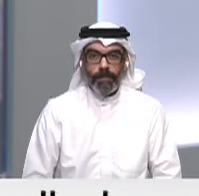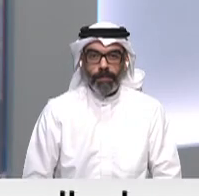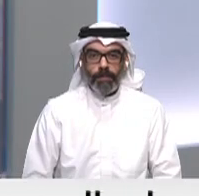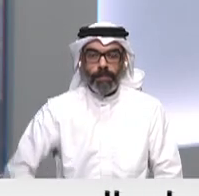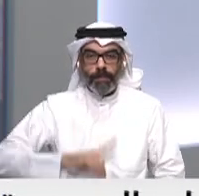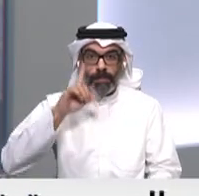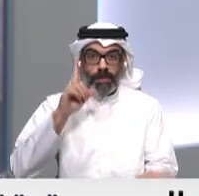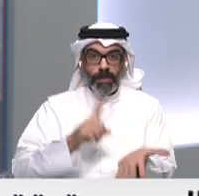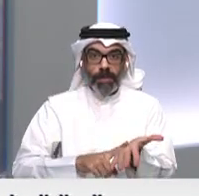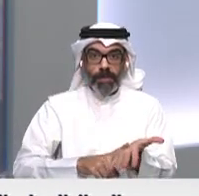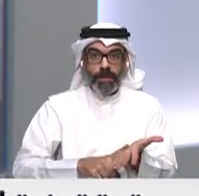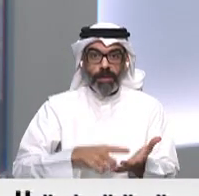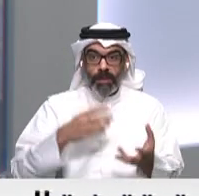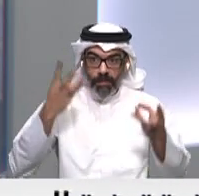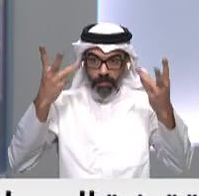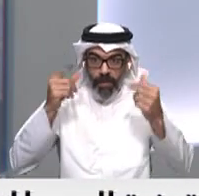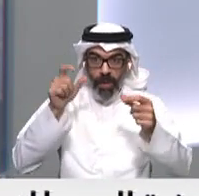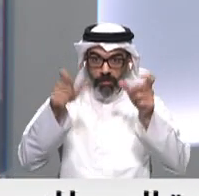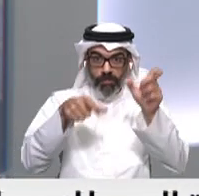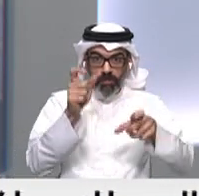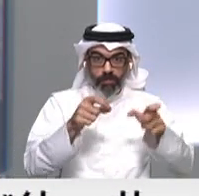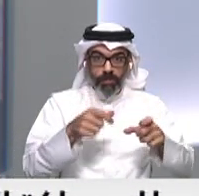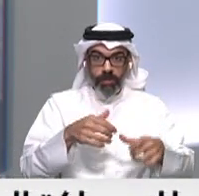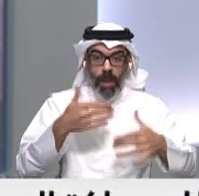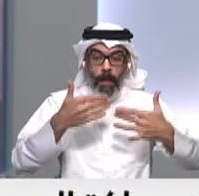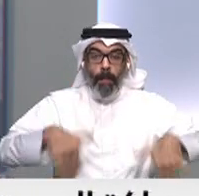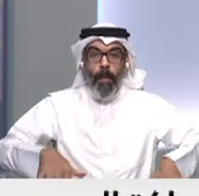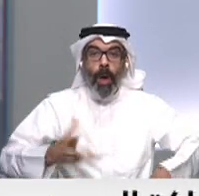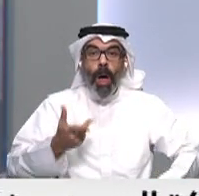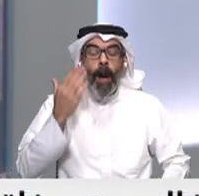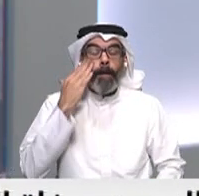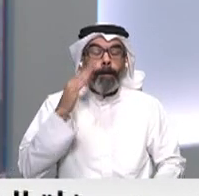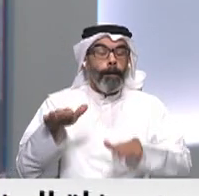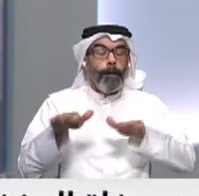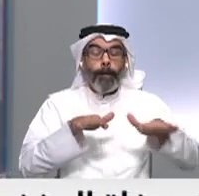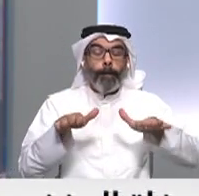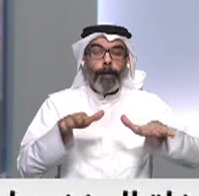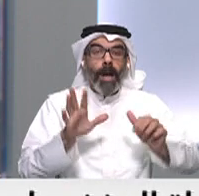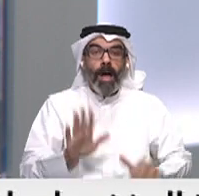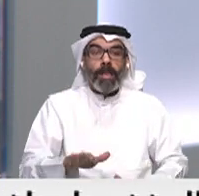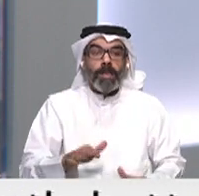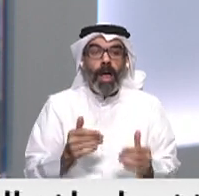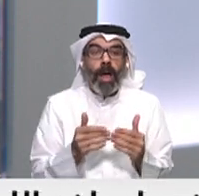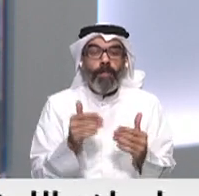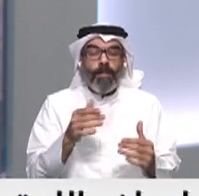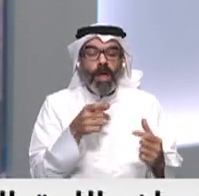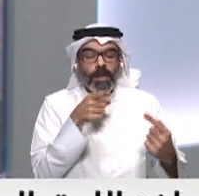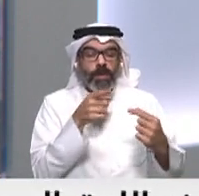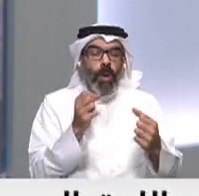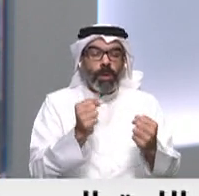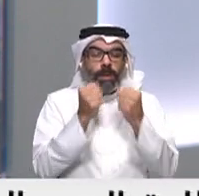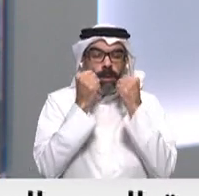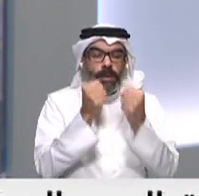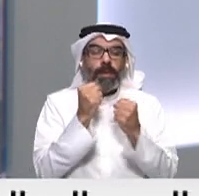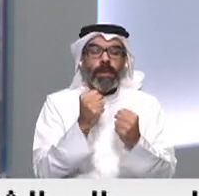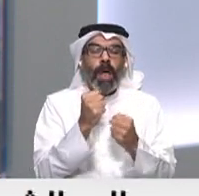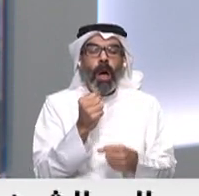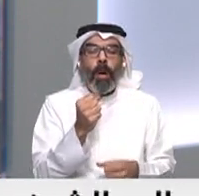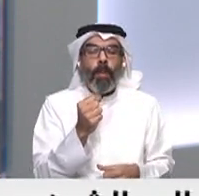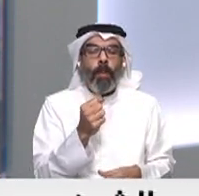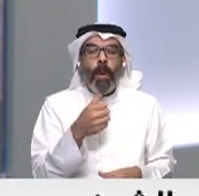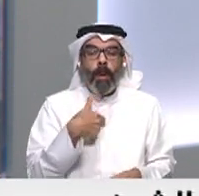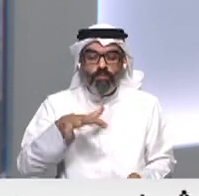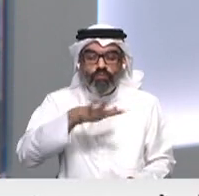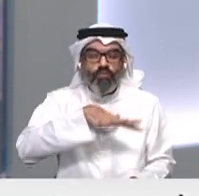أكد عدد من الأشخاص ذوي الإعاقة البصرية بأن هناك بعض من التحديات والصعوبات التي تواجههم في